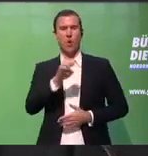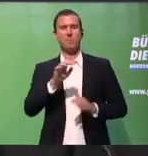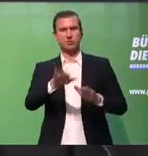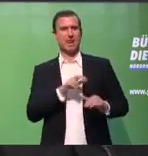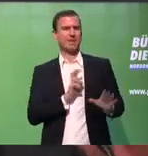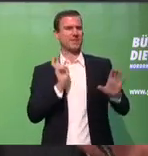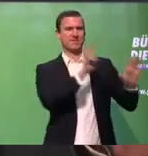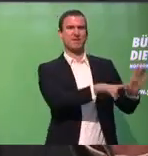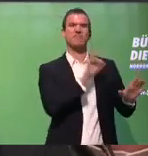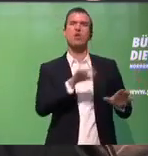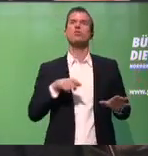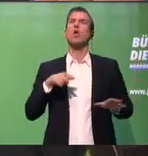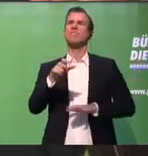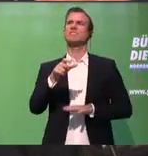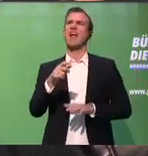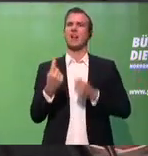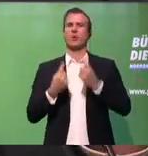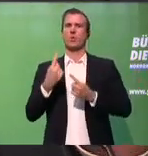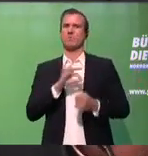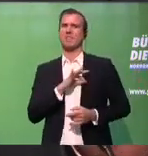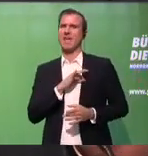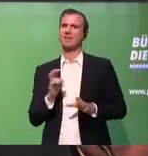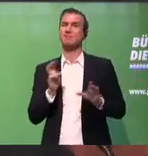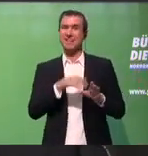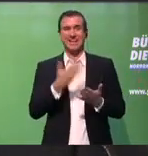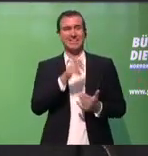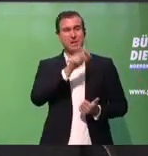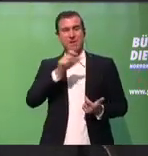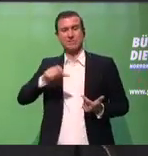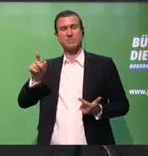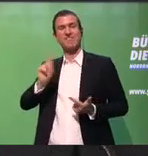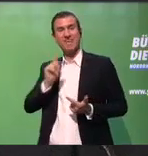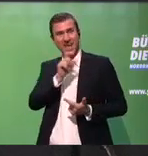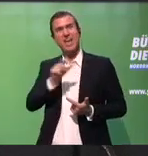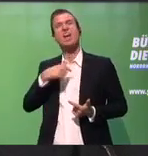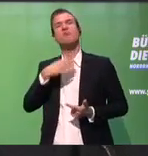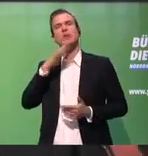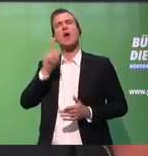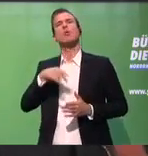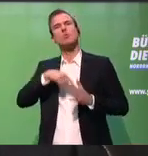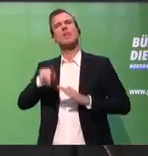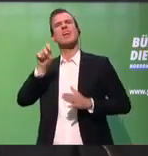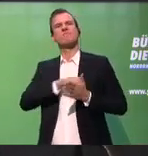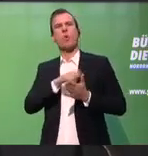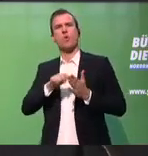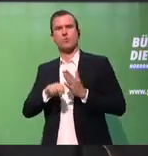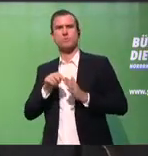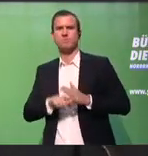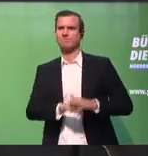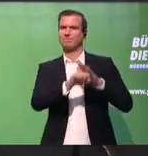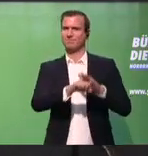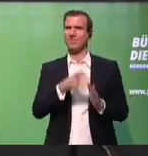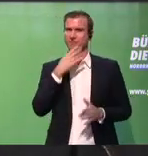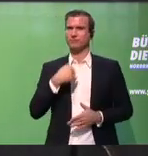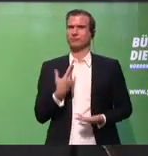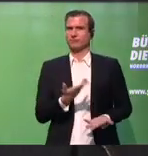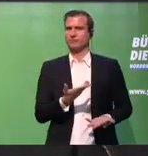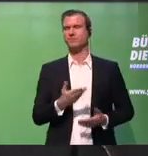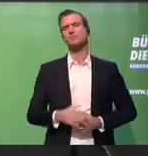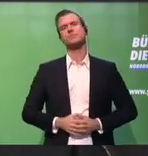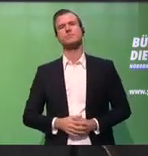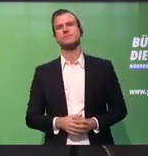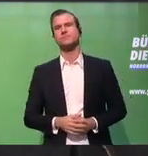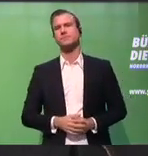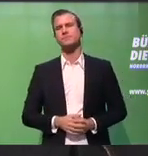als nordrhein-westfälische Grüne. Und wir wollen natürlich diesen Personen, die das tun, auch mit einem Votum als Landesverband Nordrhein-Westfalen Unterstützung mit auf den